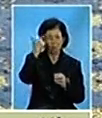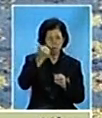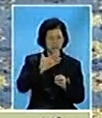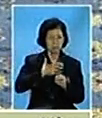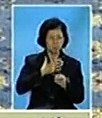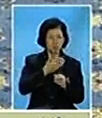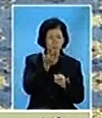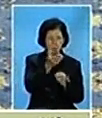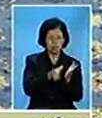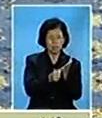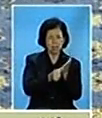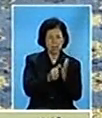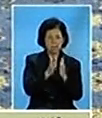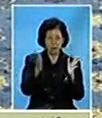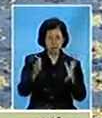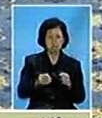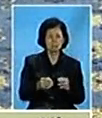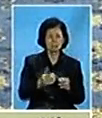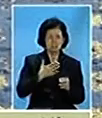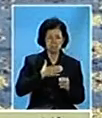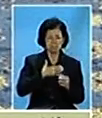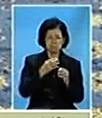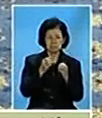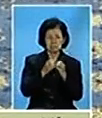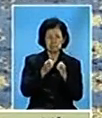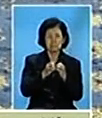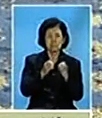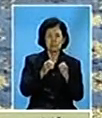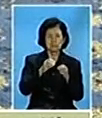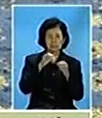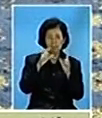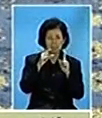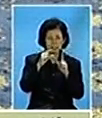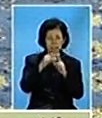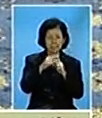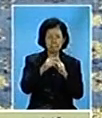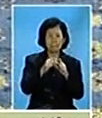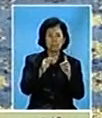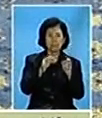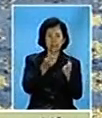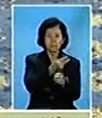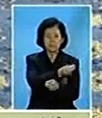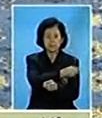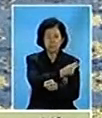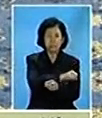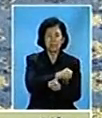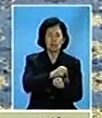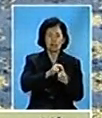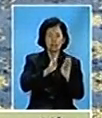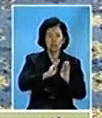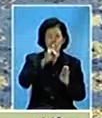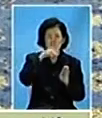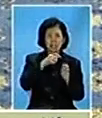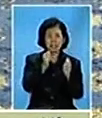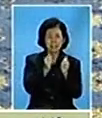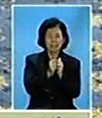ราสิ่งที่ผมค่อนข้างจะสับสนก็คือคำว่าการแพทย์แผนไทยกับการแพทย์แผนไทยประ